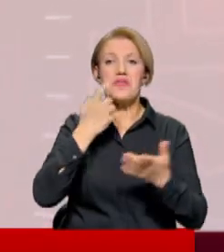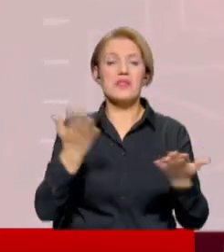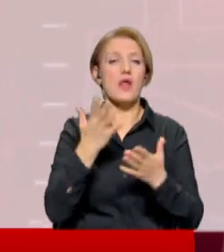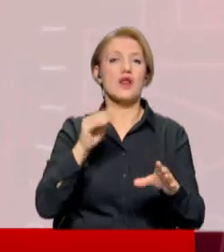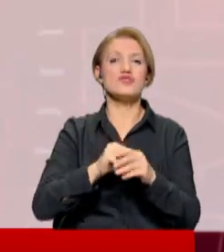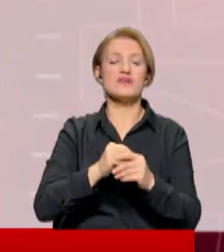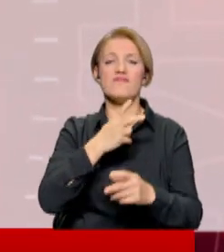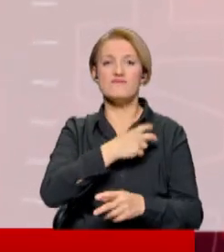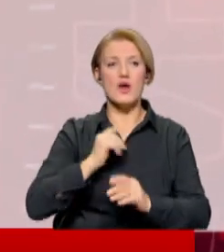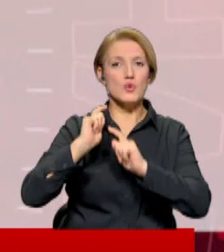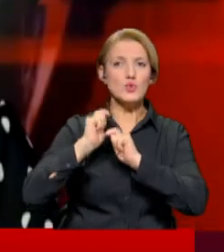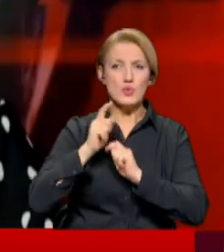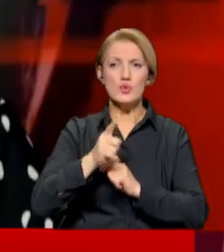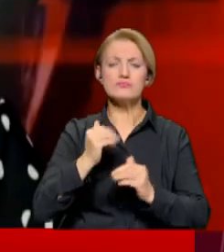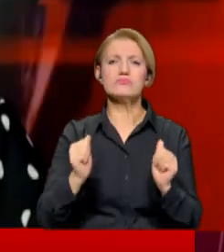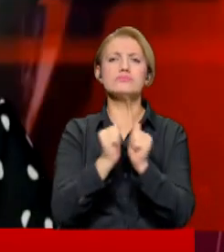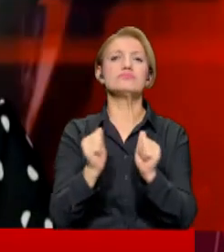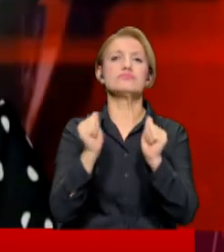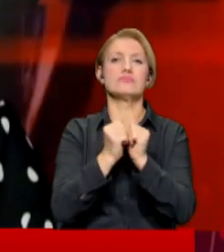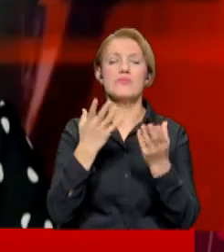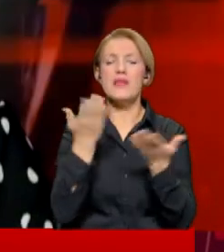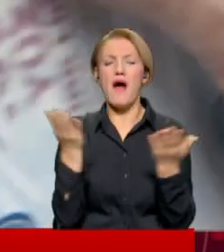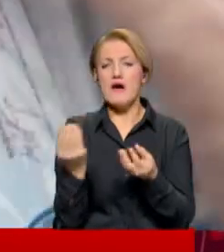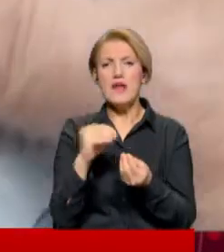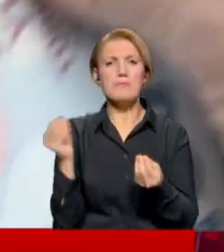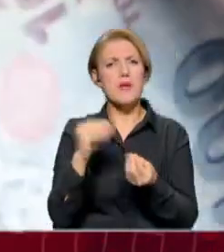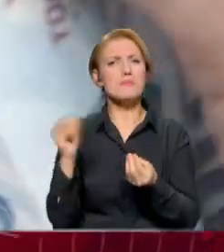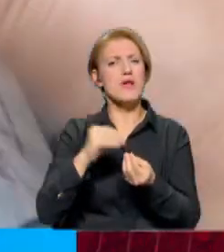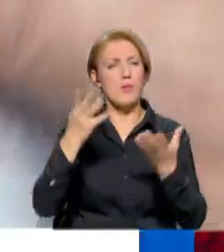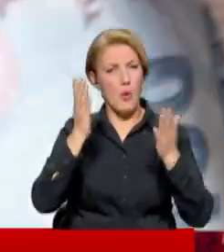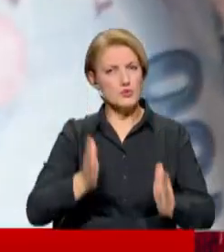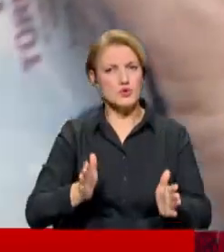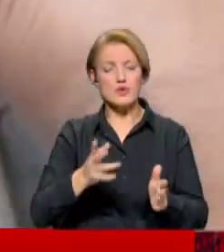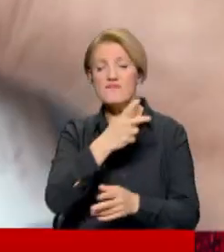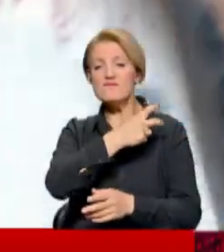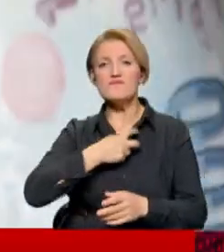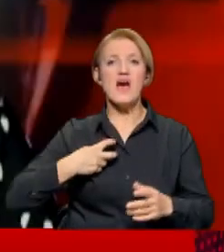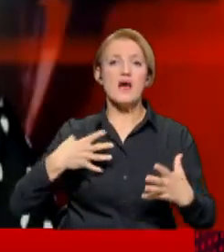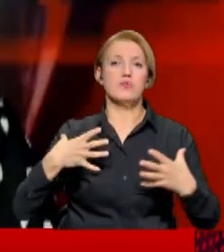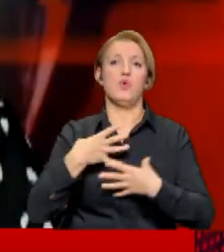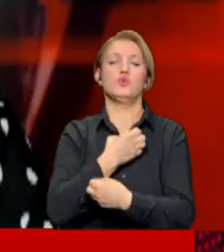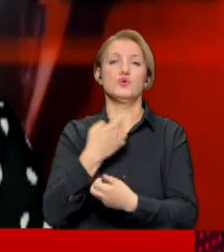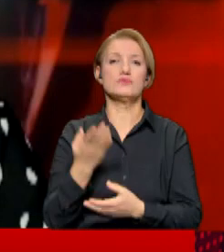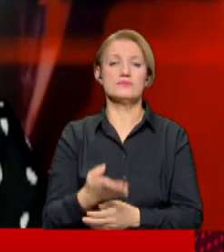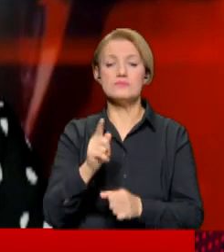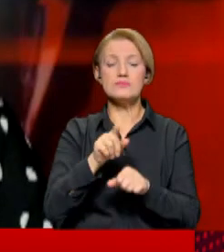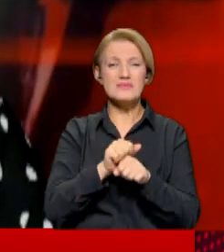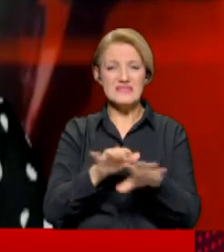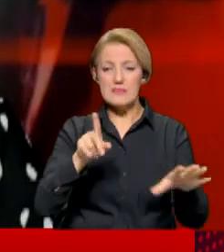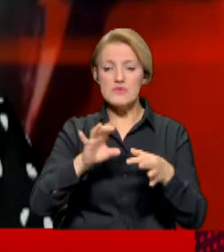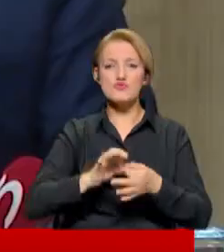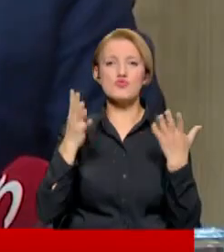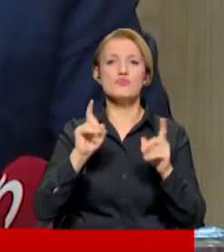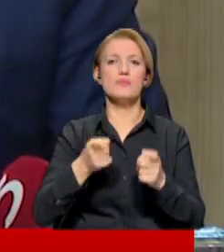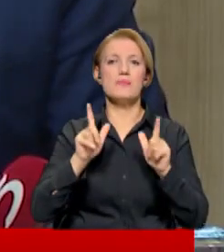vergi yükü daha da katlandı ne kadar zam alırsak alalım gerçekten vergiye boğuluyoruz bu vergi sistemine bir